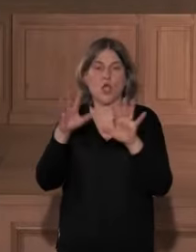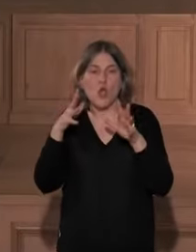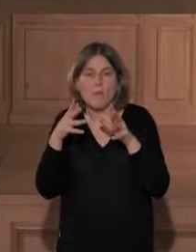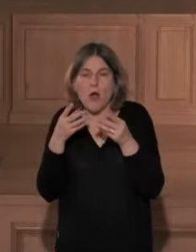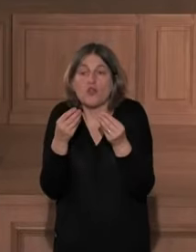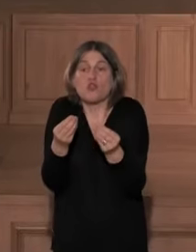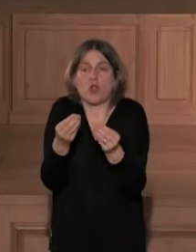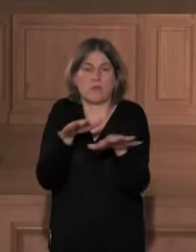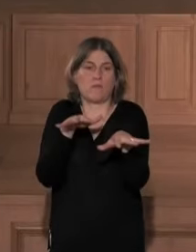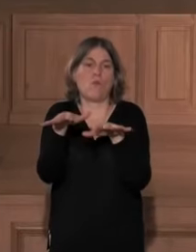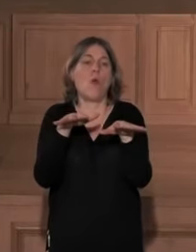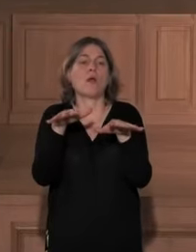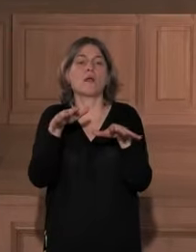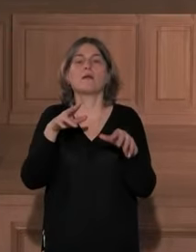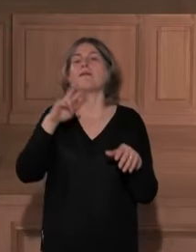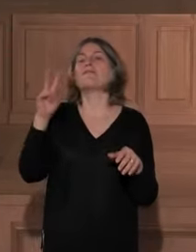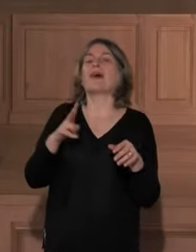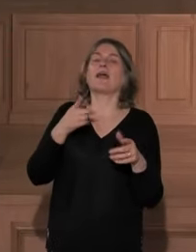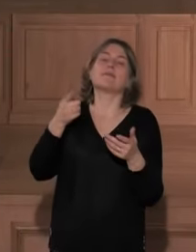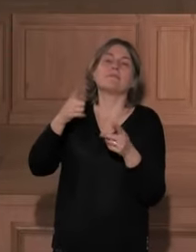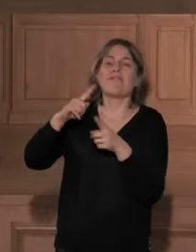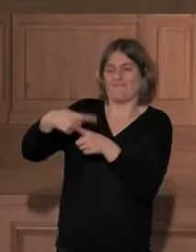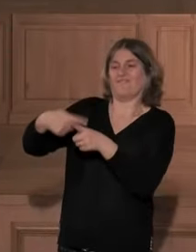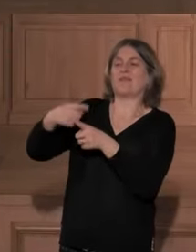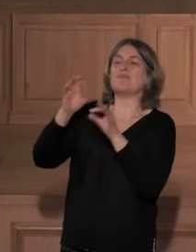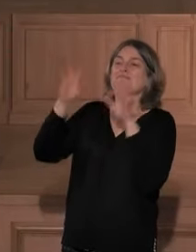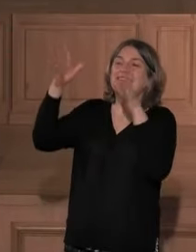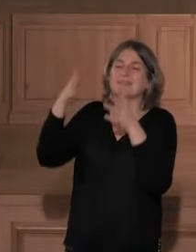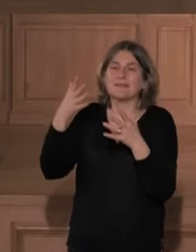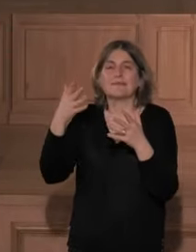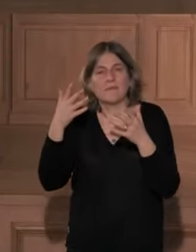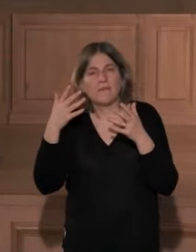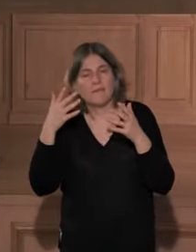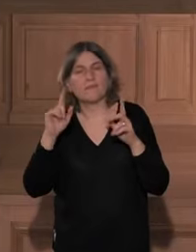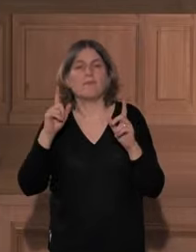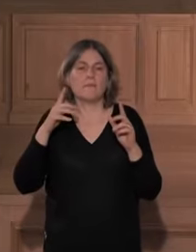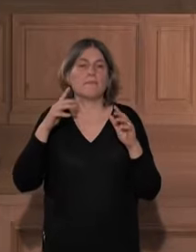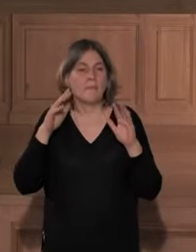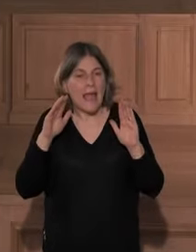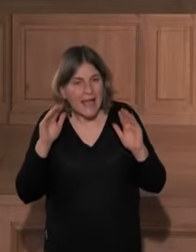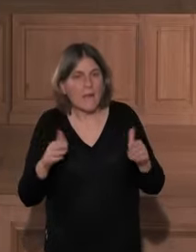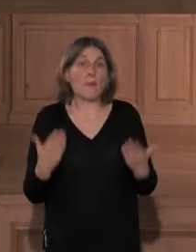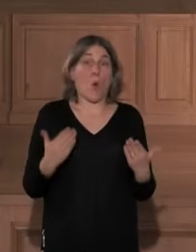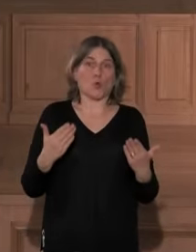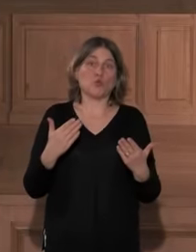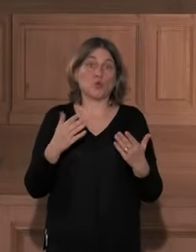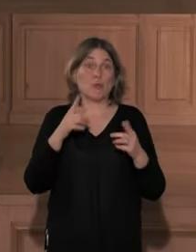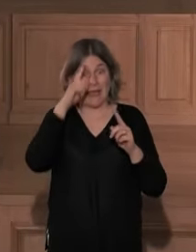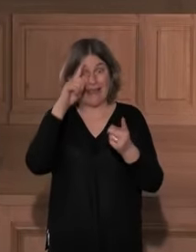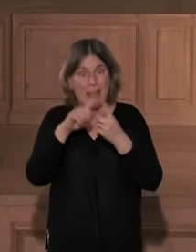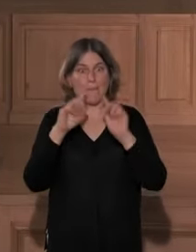fait tout le travail, le film hors norme vous le dit, mais il y a un bon écho aujourd'hui de l'autisme et je pense